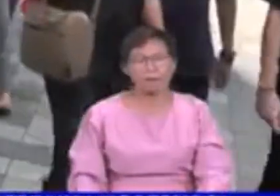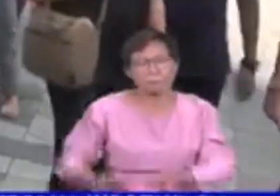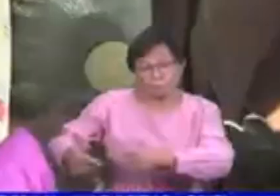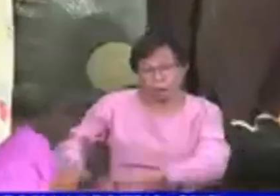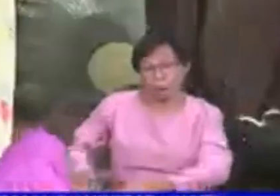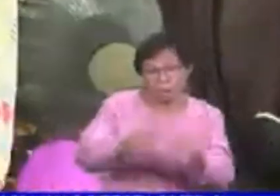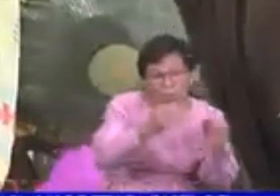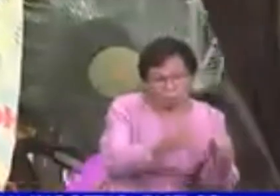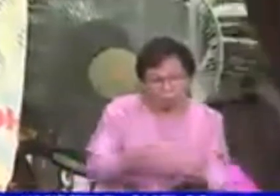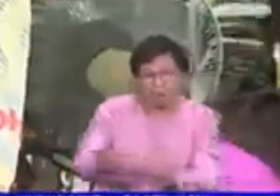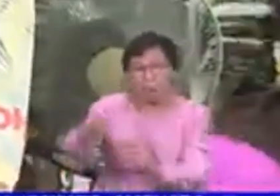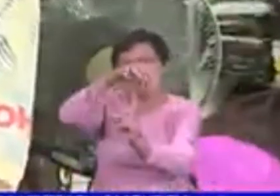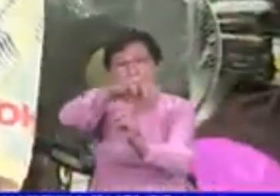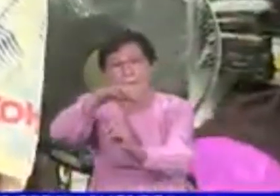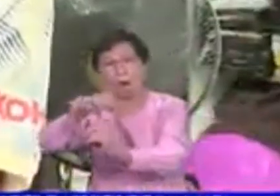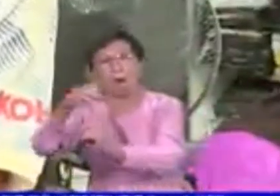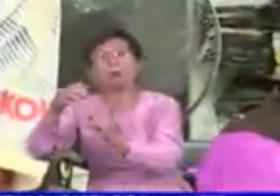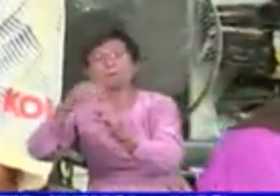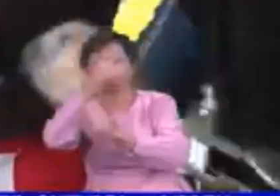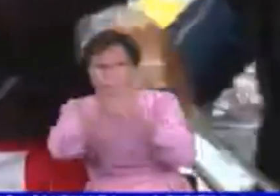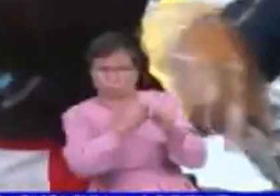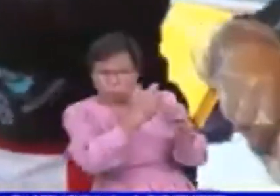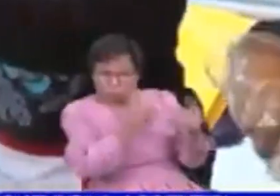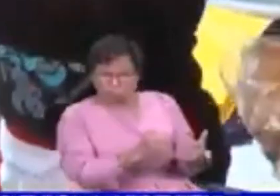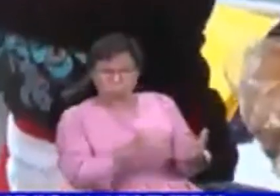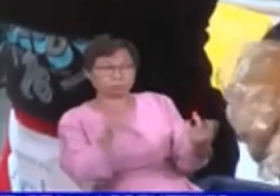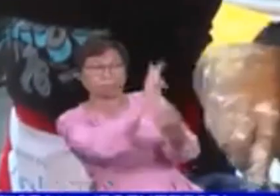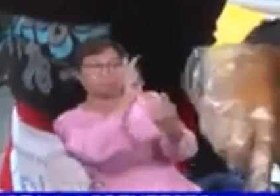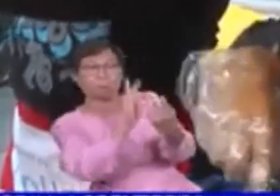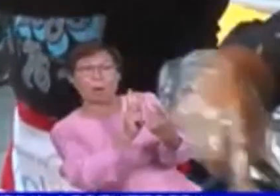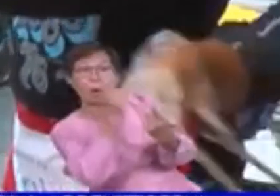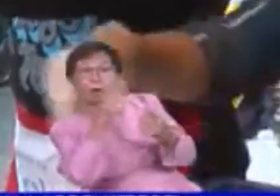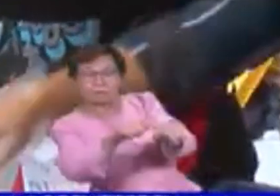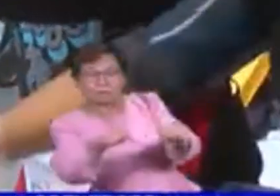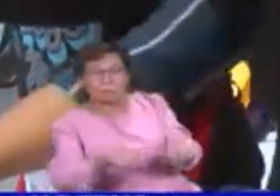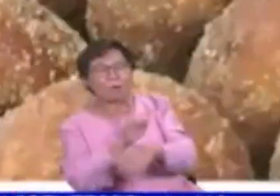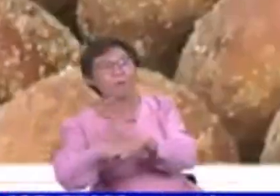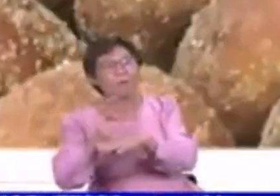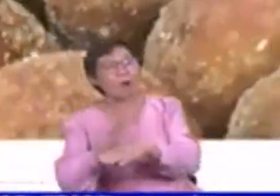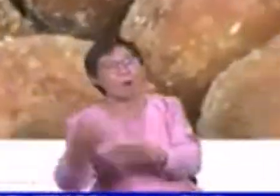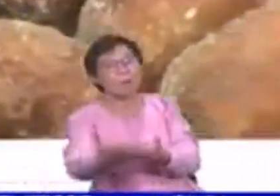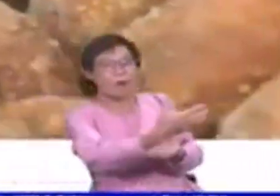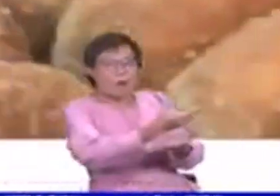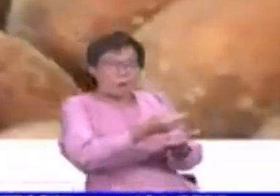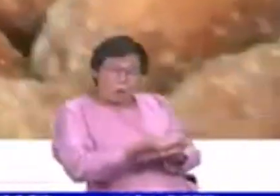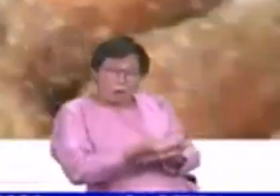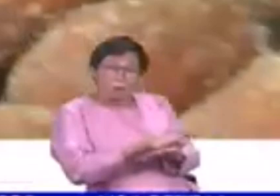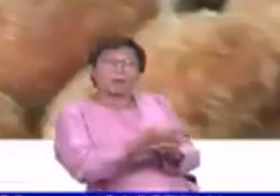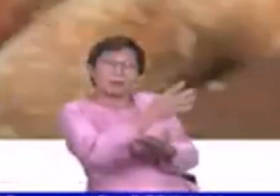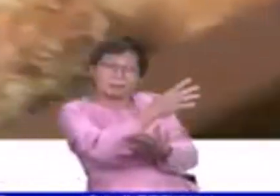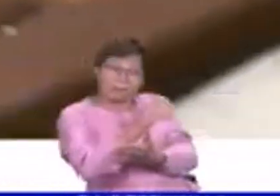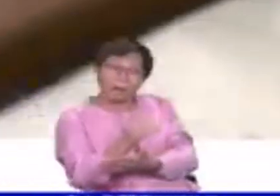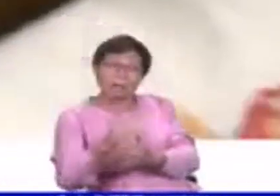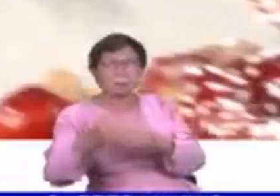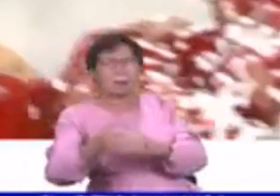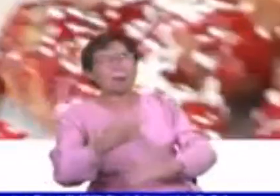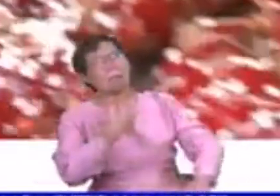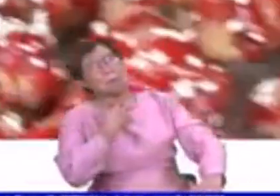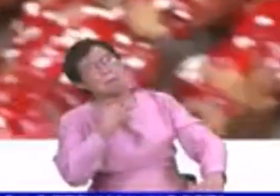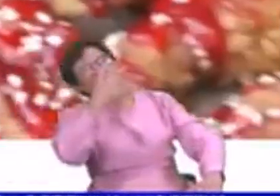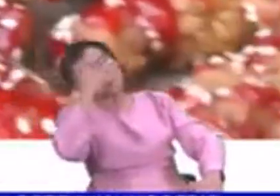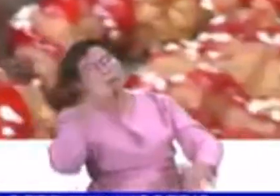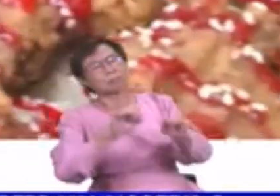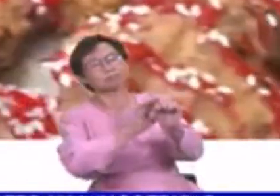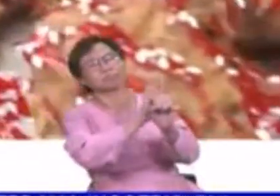Kebenaran penganjuran bazar Ramadan tahun ini dilihat tepat sebagai platform peniaga menjana pendapatan sampingan selepas terkesan